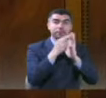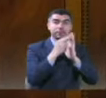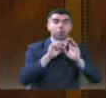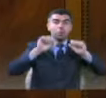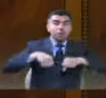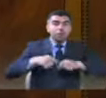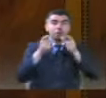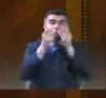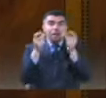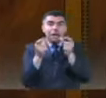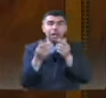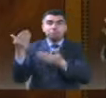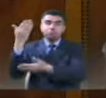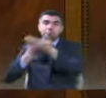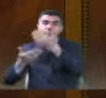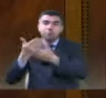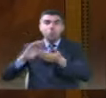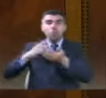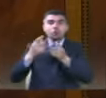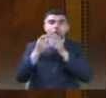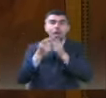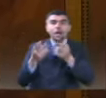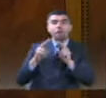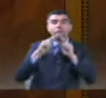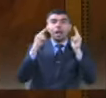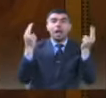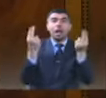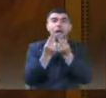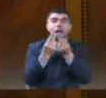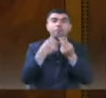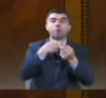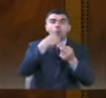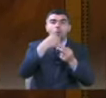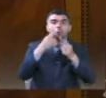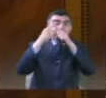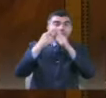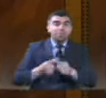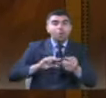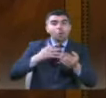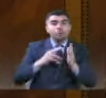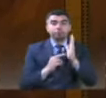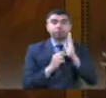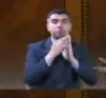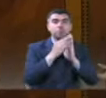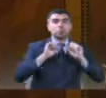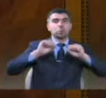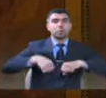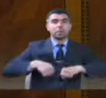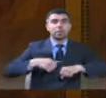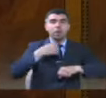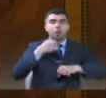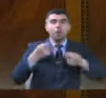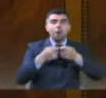ديال الاستثمارات، المؤشرات من المؤسسات الدولية كتقول بأن اقتصادنا هو بخير، ونسمع في لحظة دعوة إلى